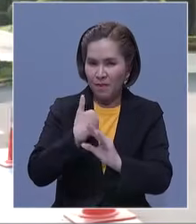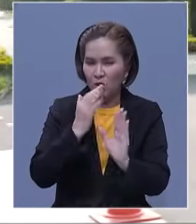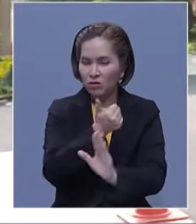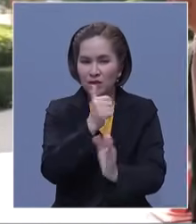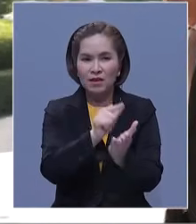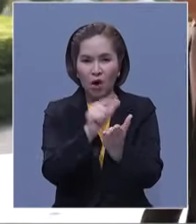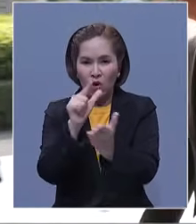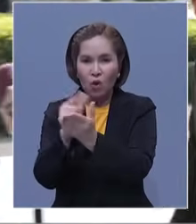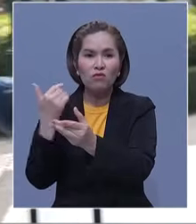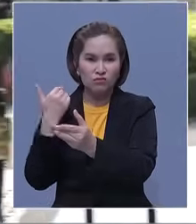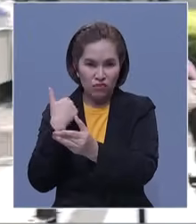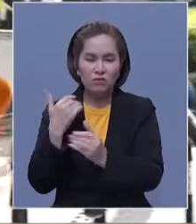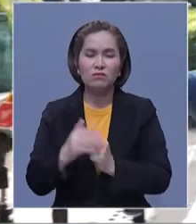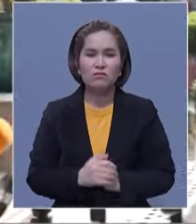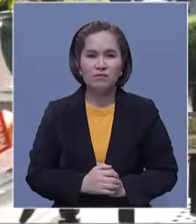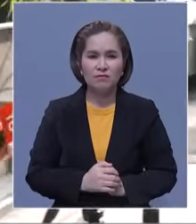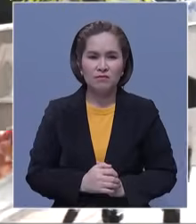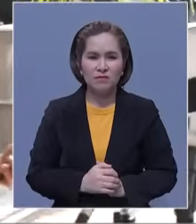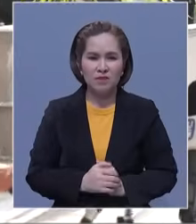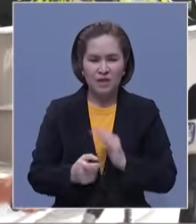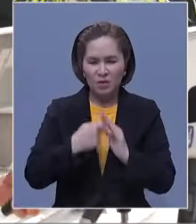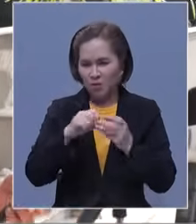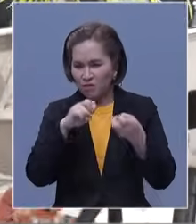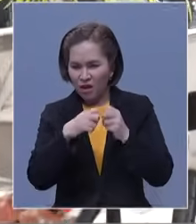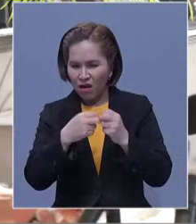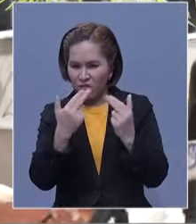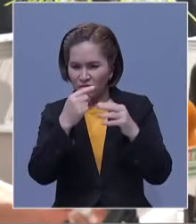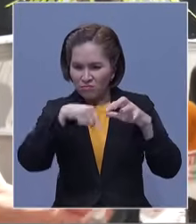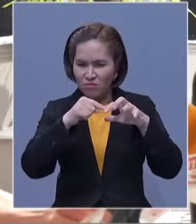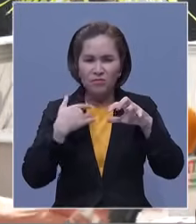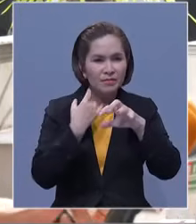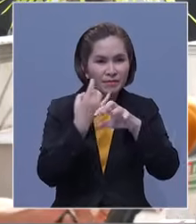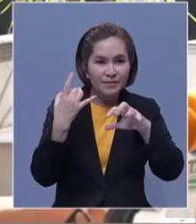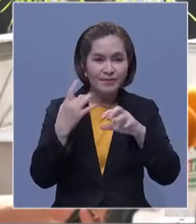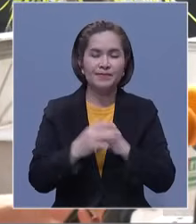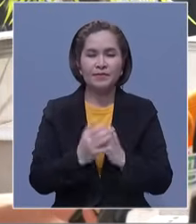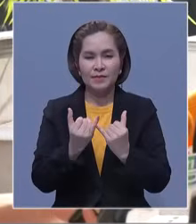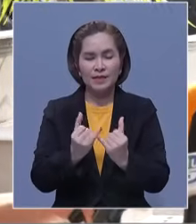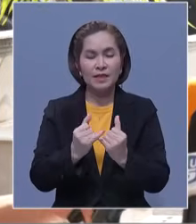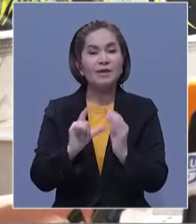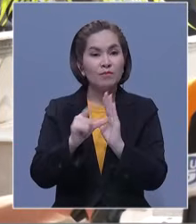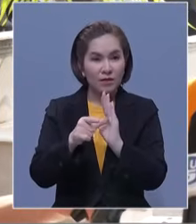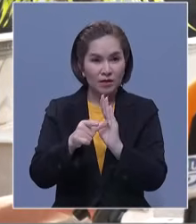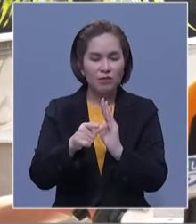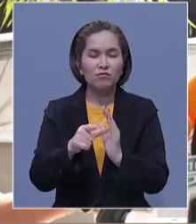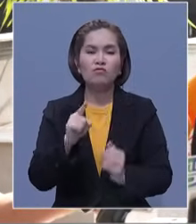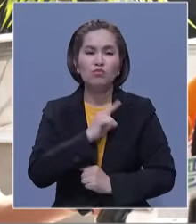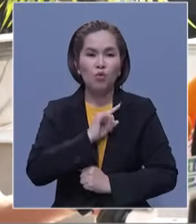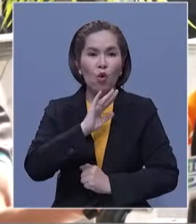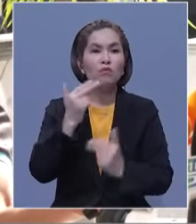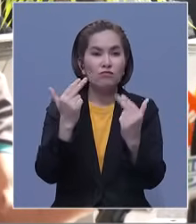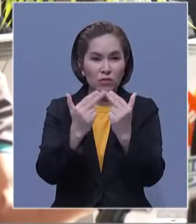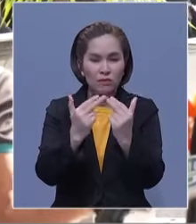คุณสุพัฒนพงษ ์ใช่ค่ะมันเกิดอะไรขึ้นภายในพรรคนะคะคือล่าสุดนะคะเลขาธิการพรรคคุณเอกนัทพร้อมพันธ์เนี่ยออกม